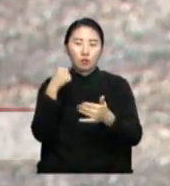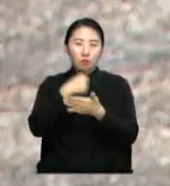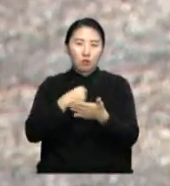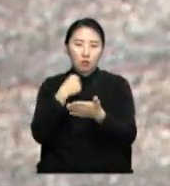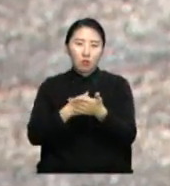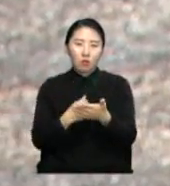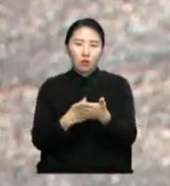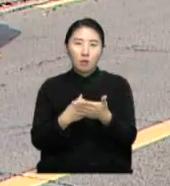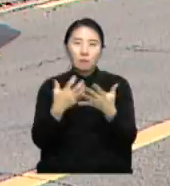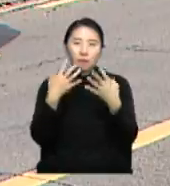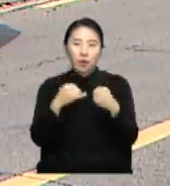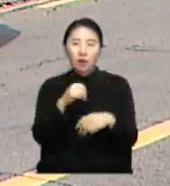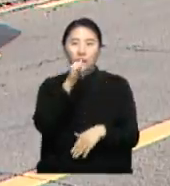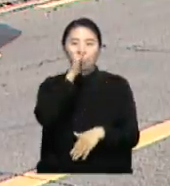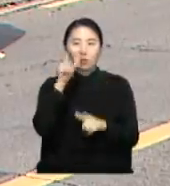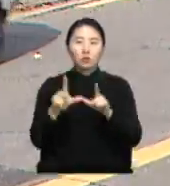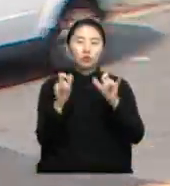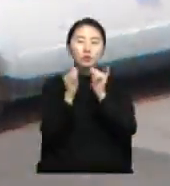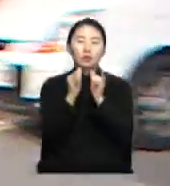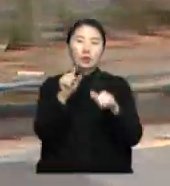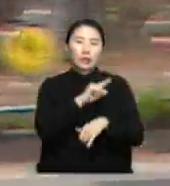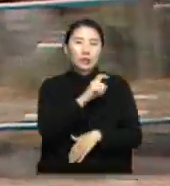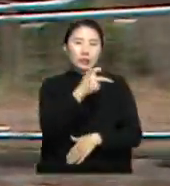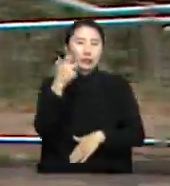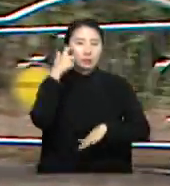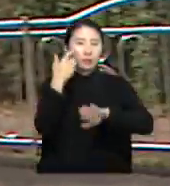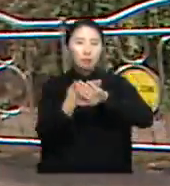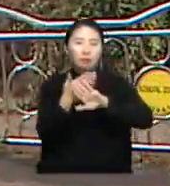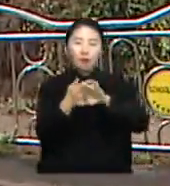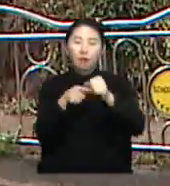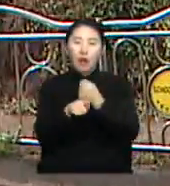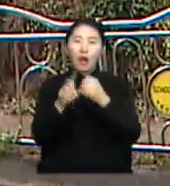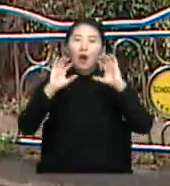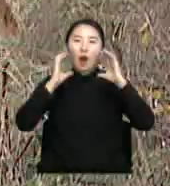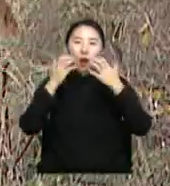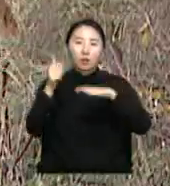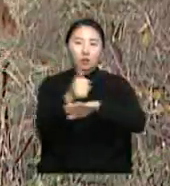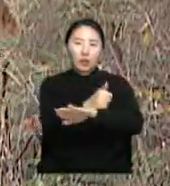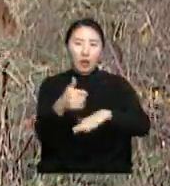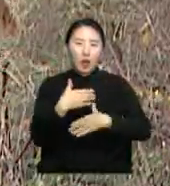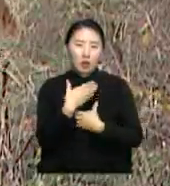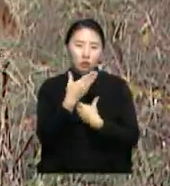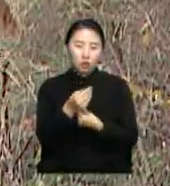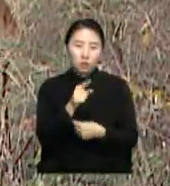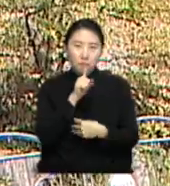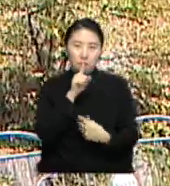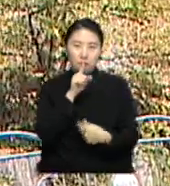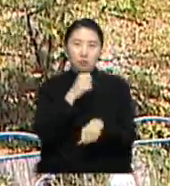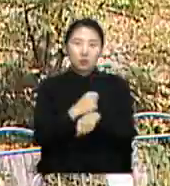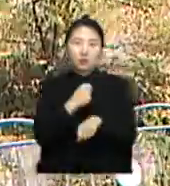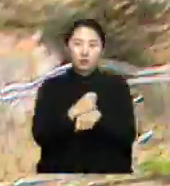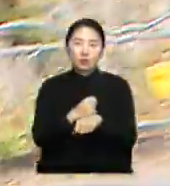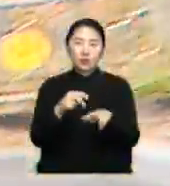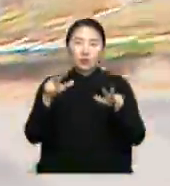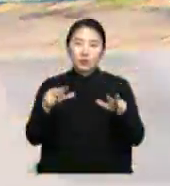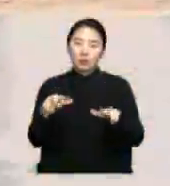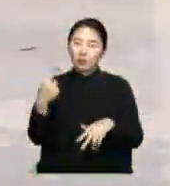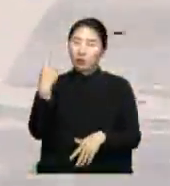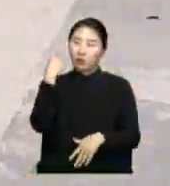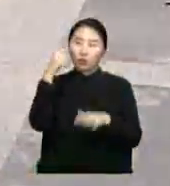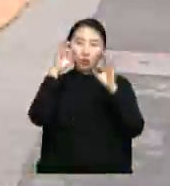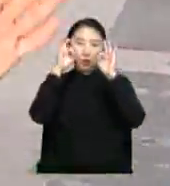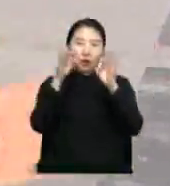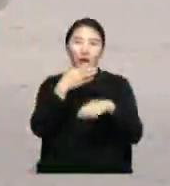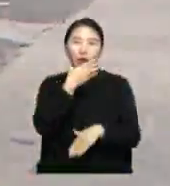높았습니다. 주민들은 가장 큰 반대 이유로 아이들의 통학 안전을 들고 있습니다. 지금 뒤로 보이는